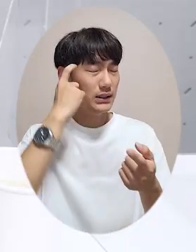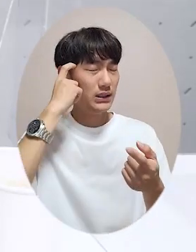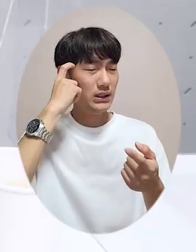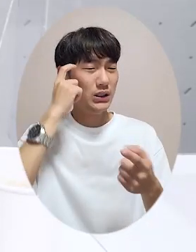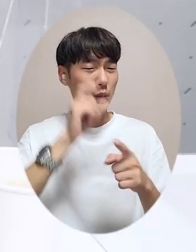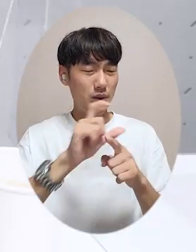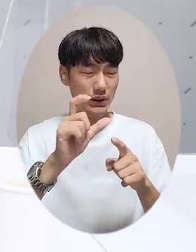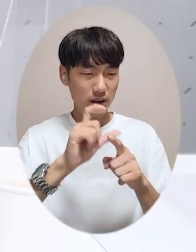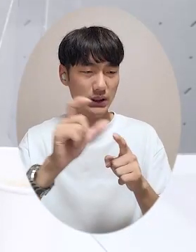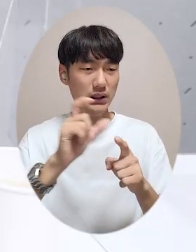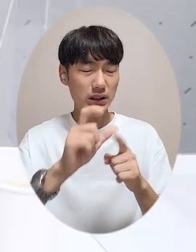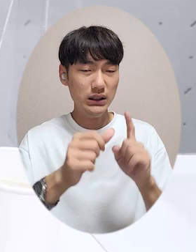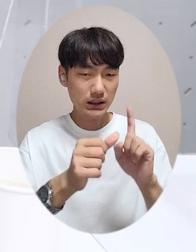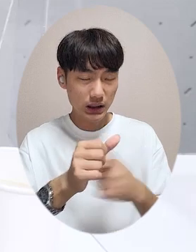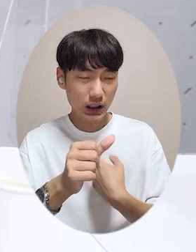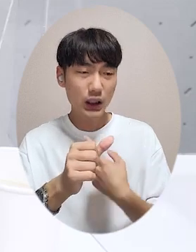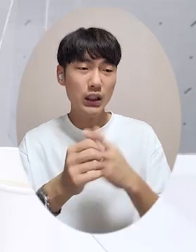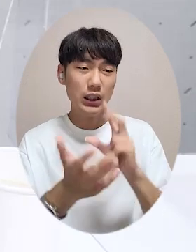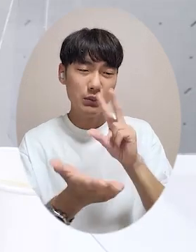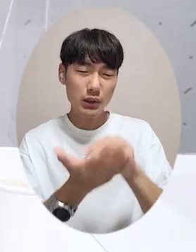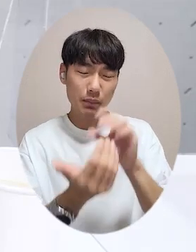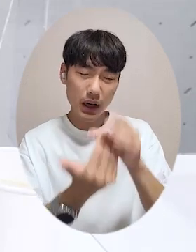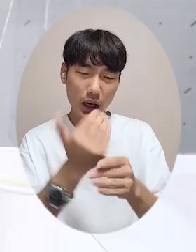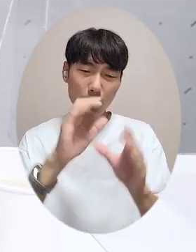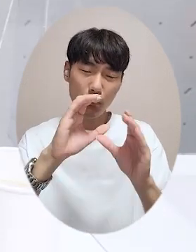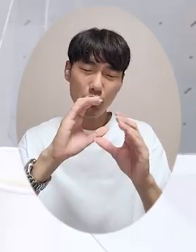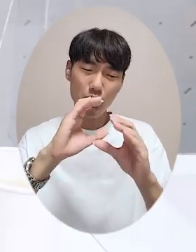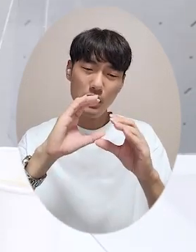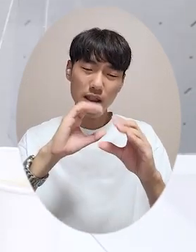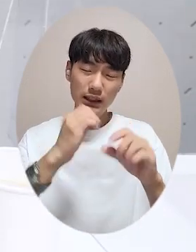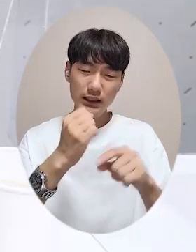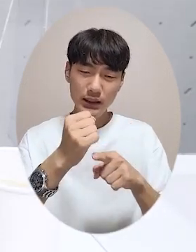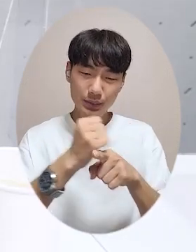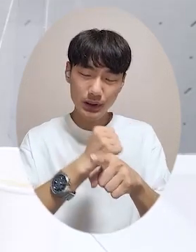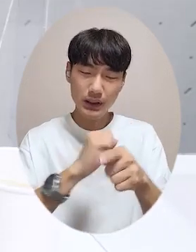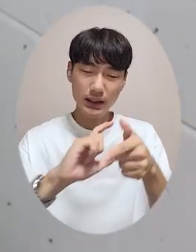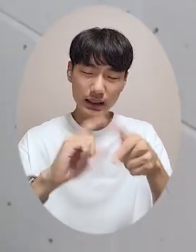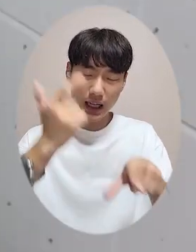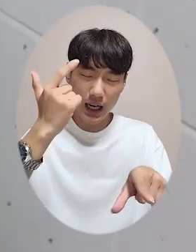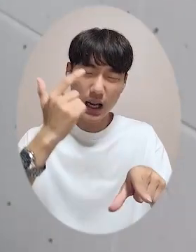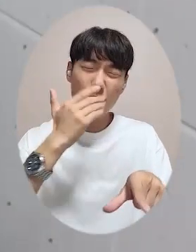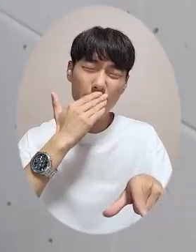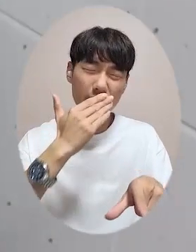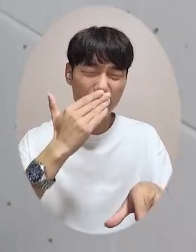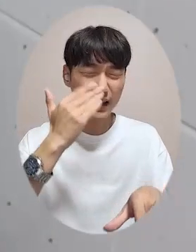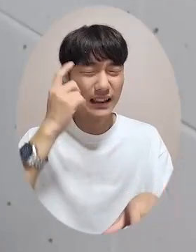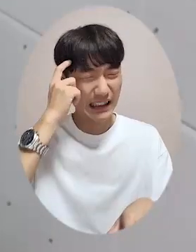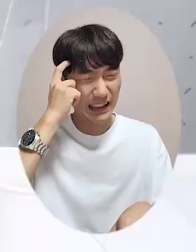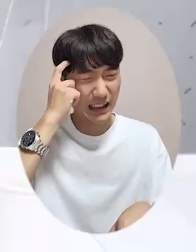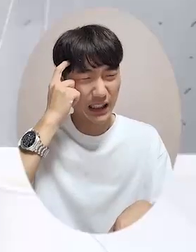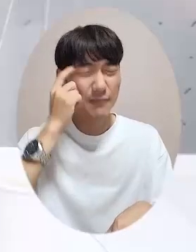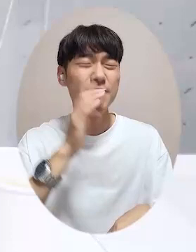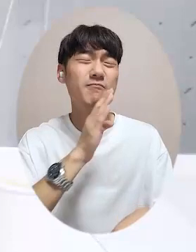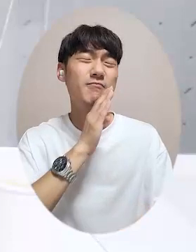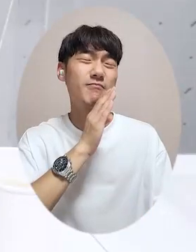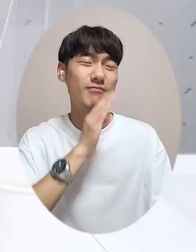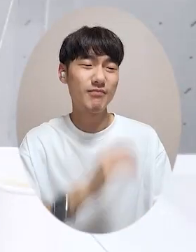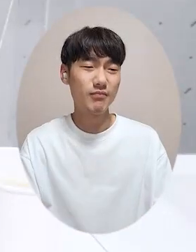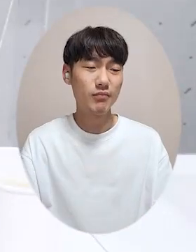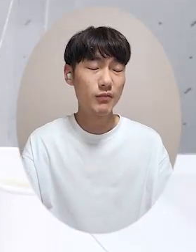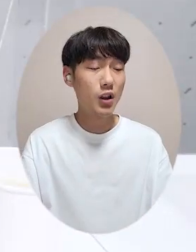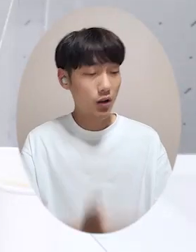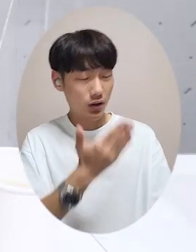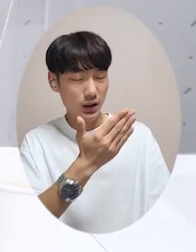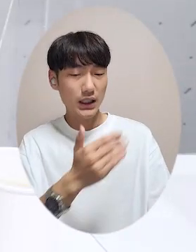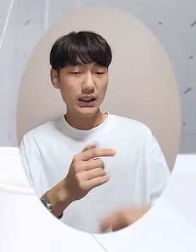어쩔 수 없는 어떤 그런 힘든 부분도 네네. 생겨나지 않나 싶어요. 네. 다양한 수어 통역을